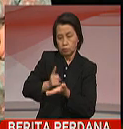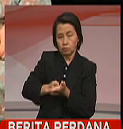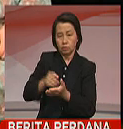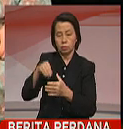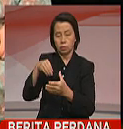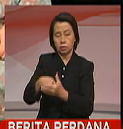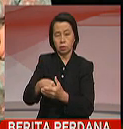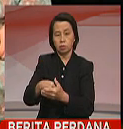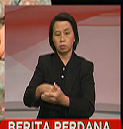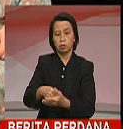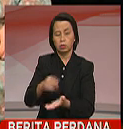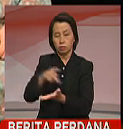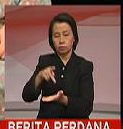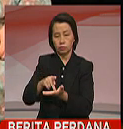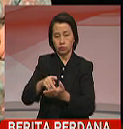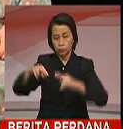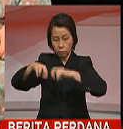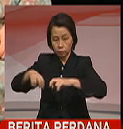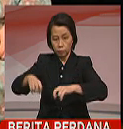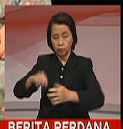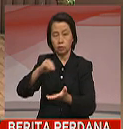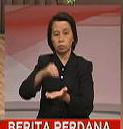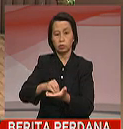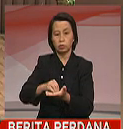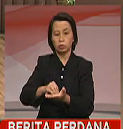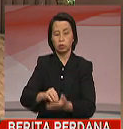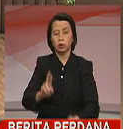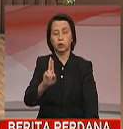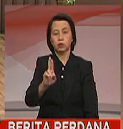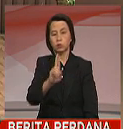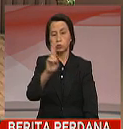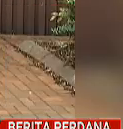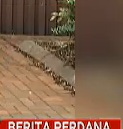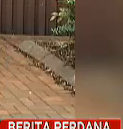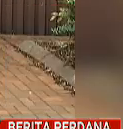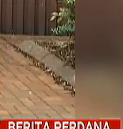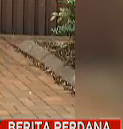Imaging Kardiologi Pusat Penyelidikan di University Oxford.